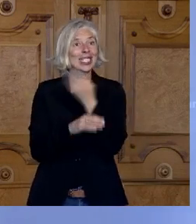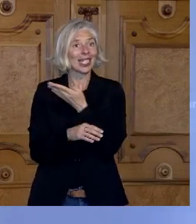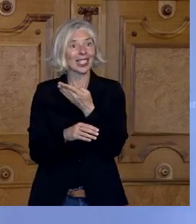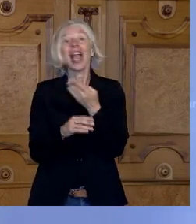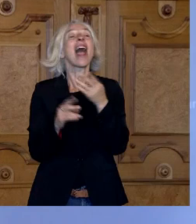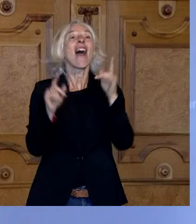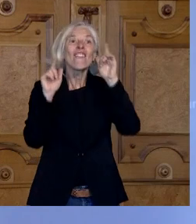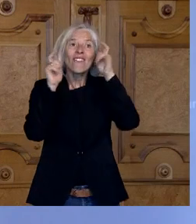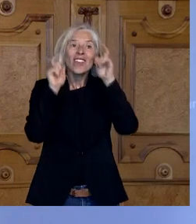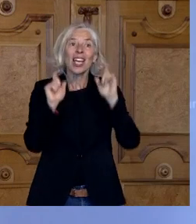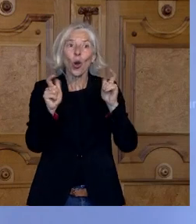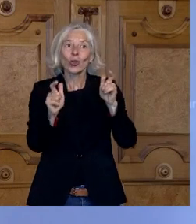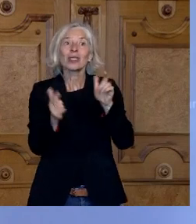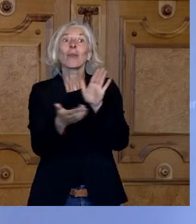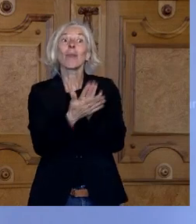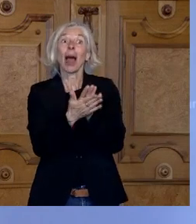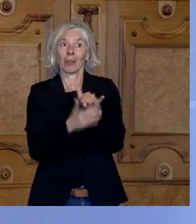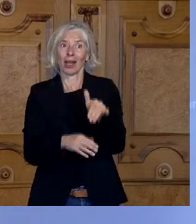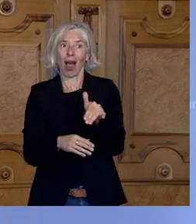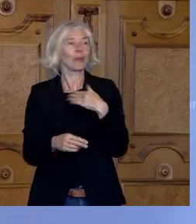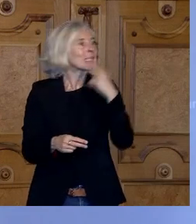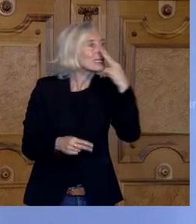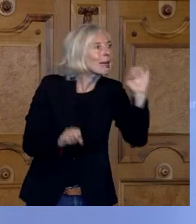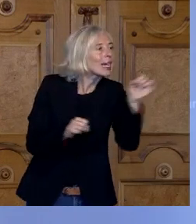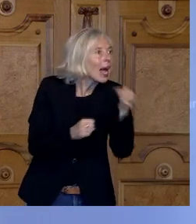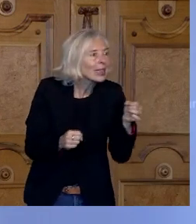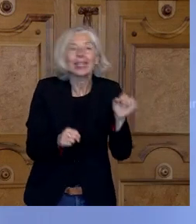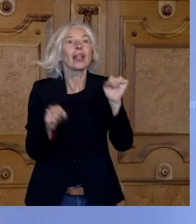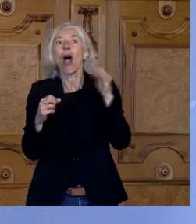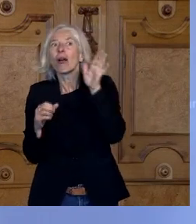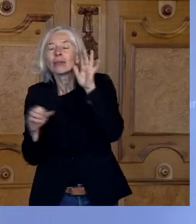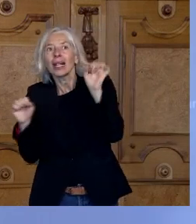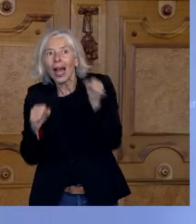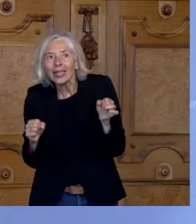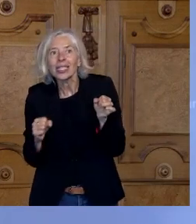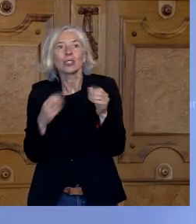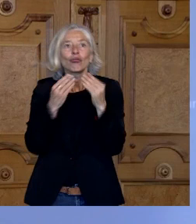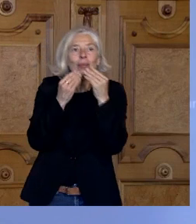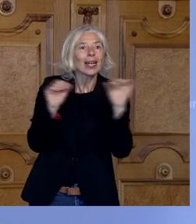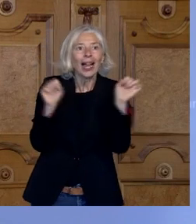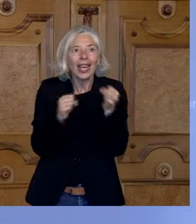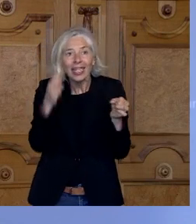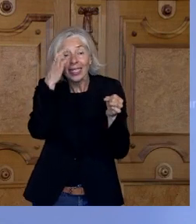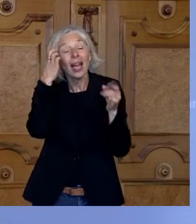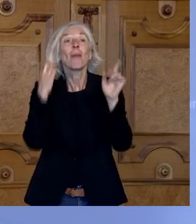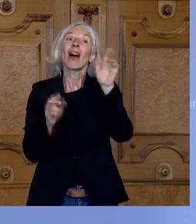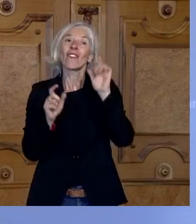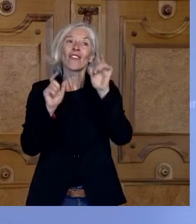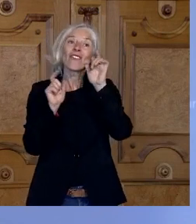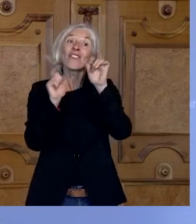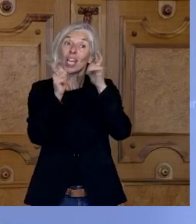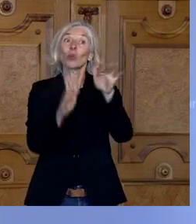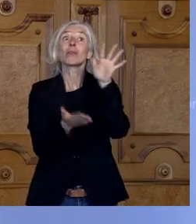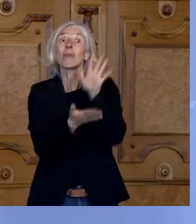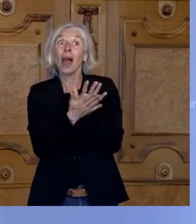wenn wir ihn nicht sehen können, wenn wir ihn nicht schmecken können, wenn wir ihn nicht riechen oder fühlen können. Er ist da. Und deswegen ist es so wichtig, dass wir uns